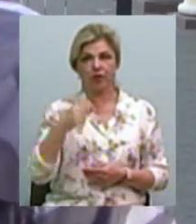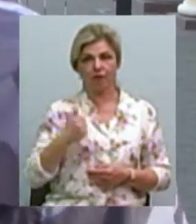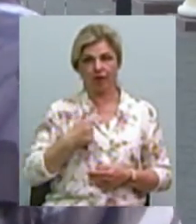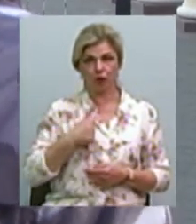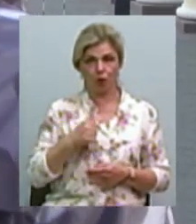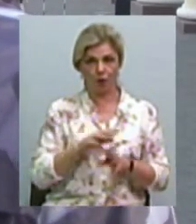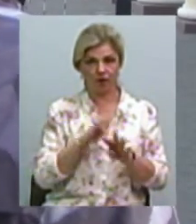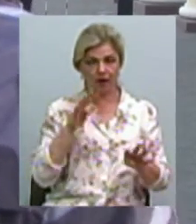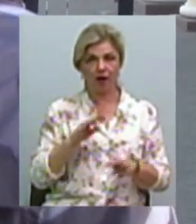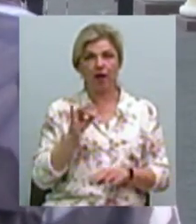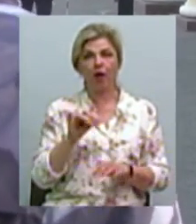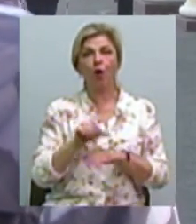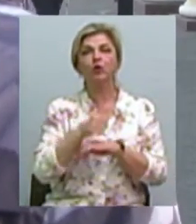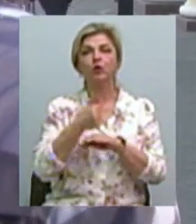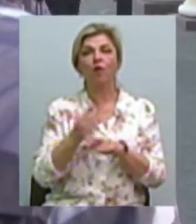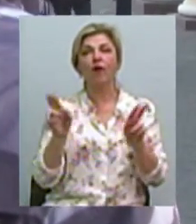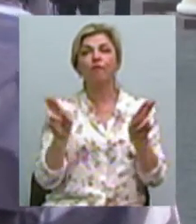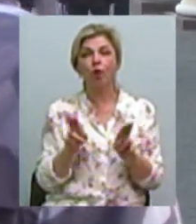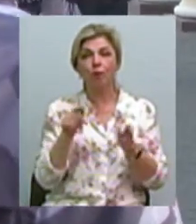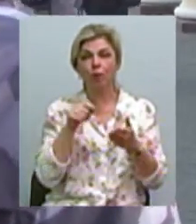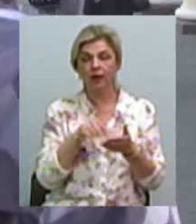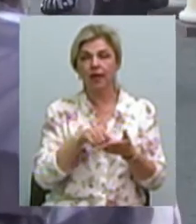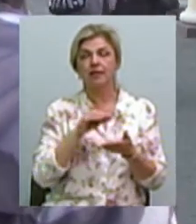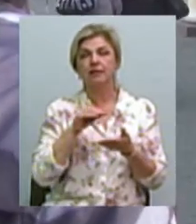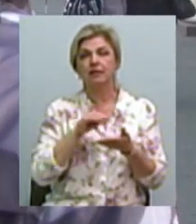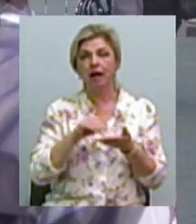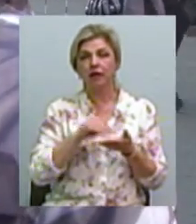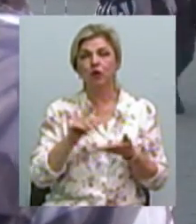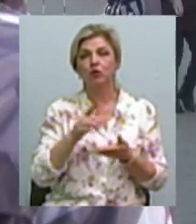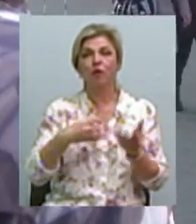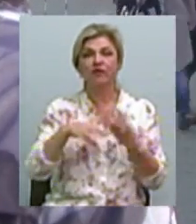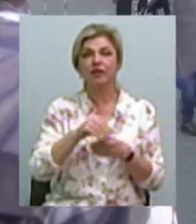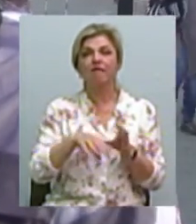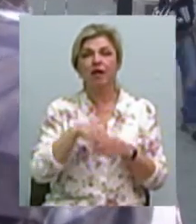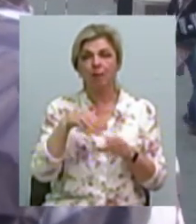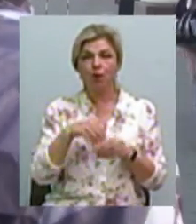основа формули закладена в тому, що всі вибори, все інше